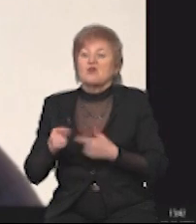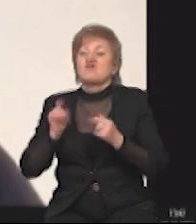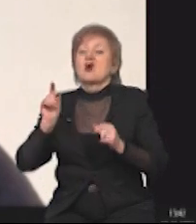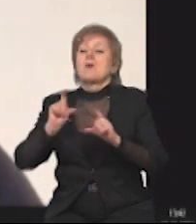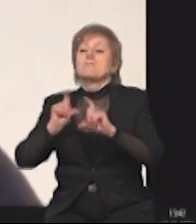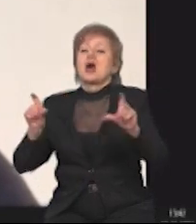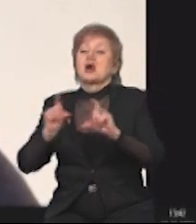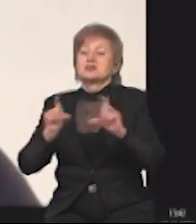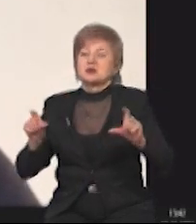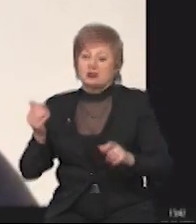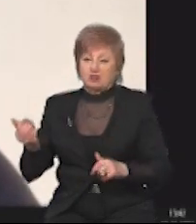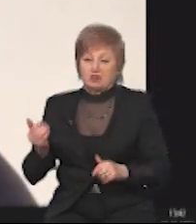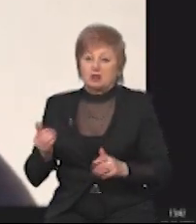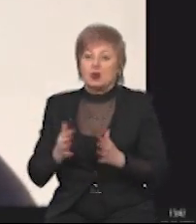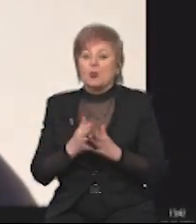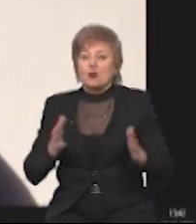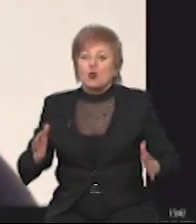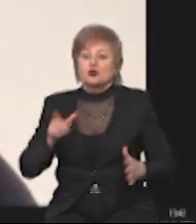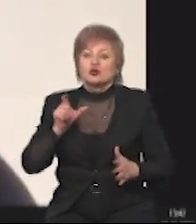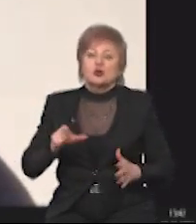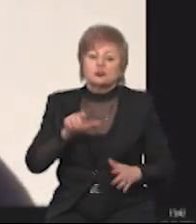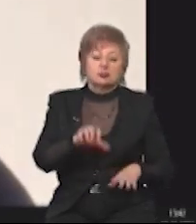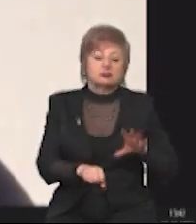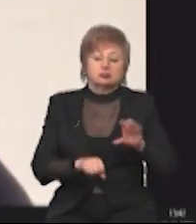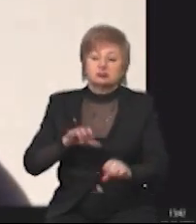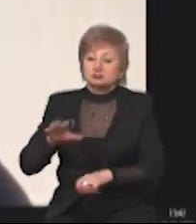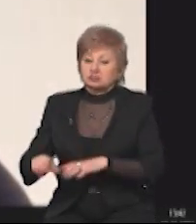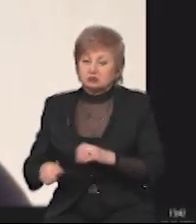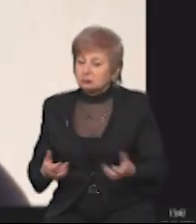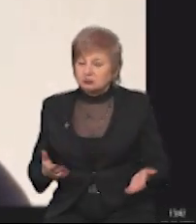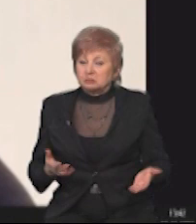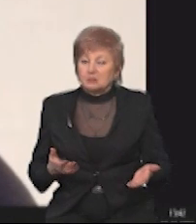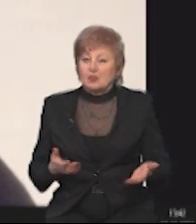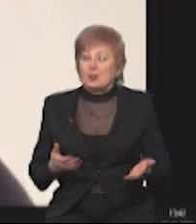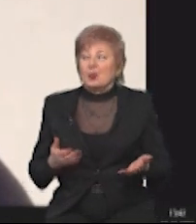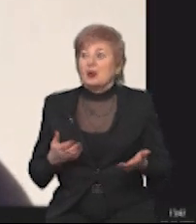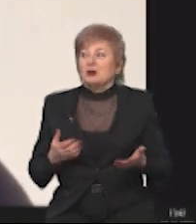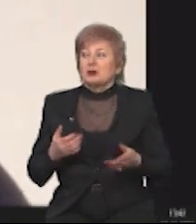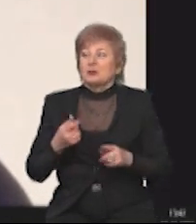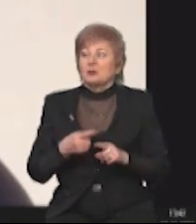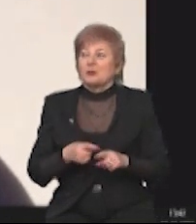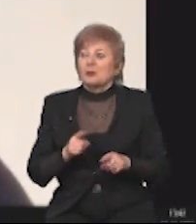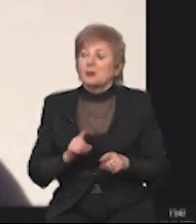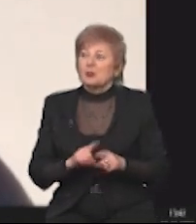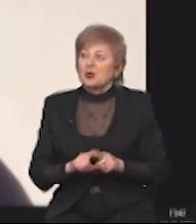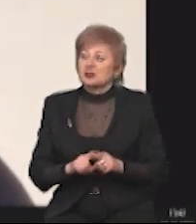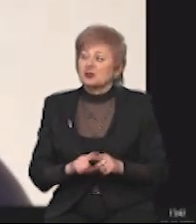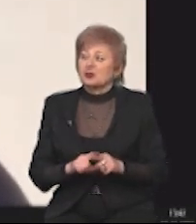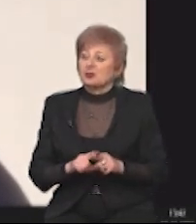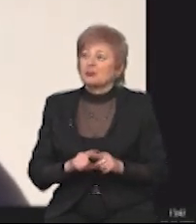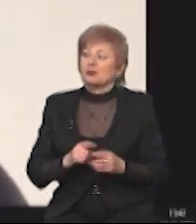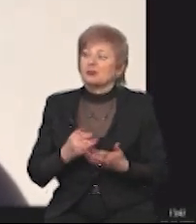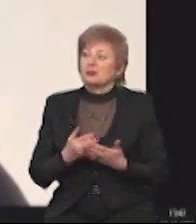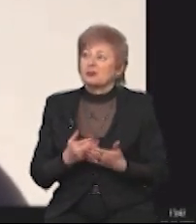он больше требует трудовой силы и проходит до